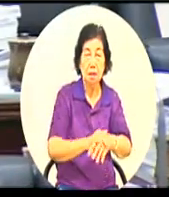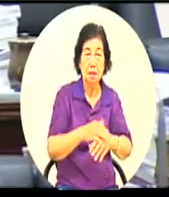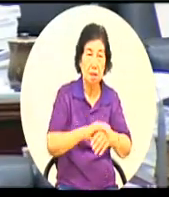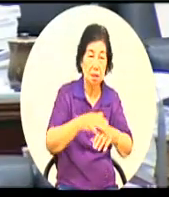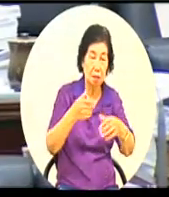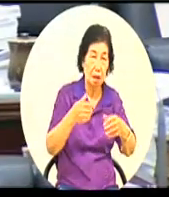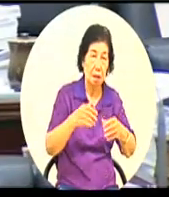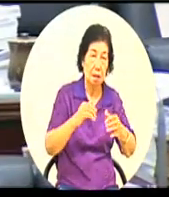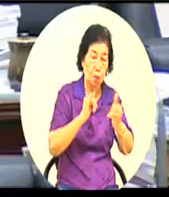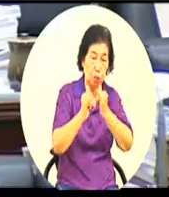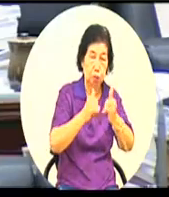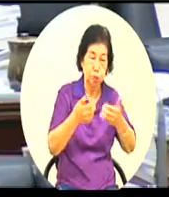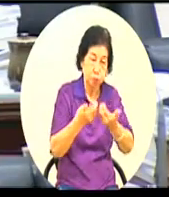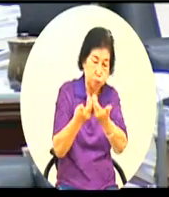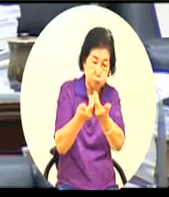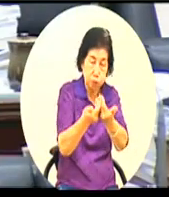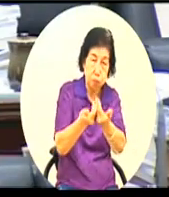啦。